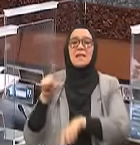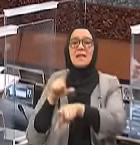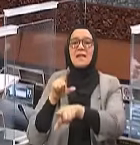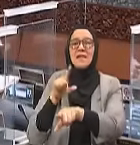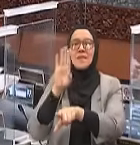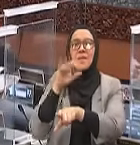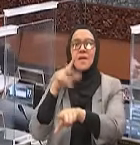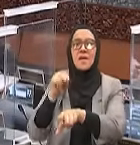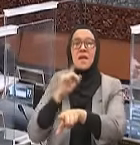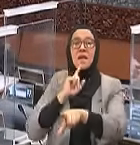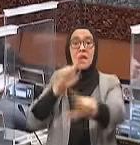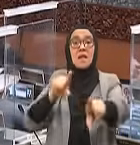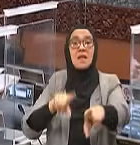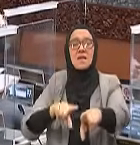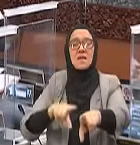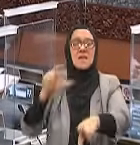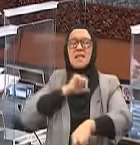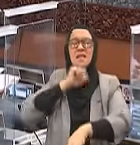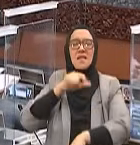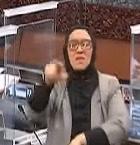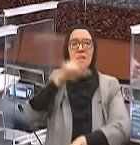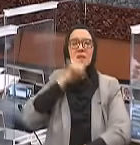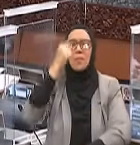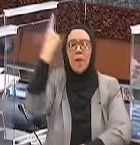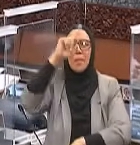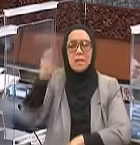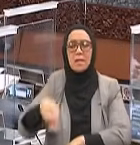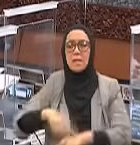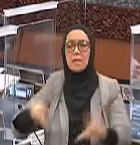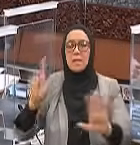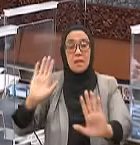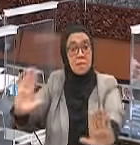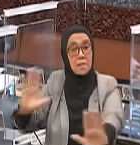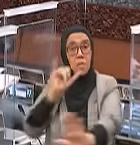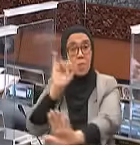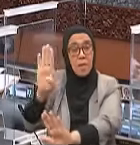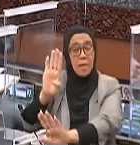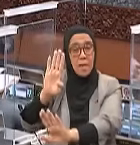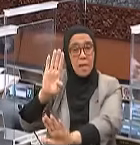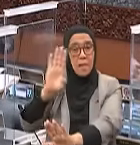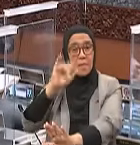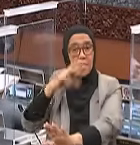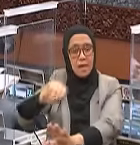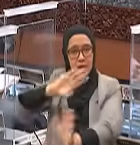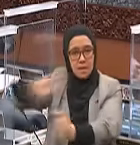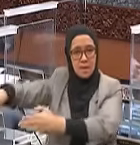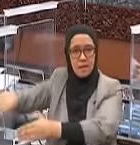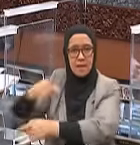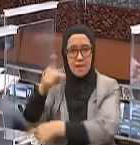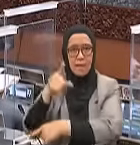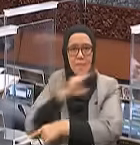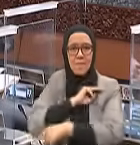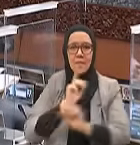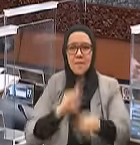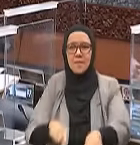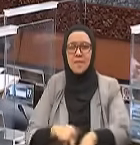Jawa Tengah jawab dasar-dasar kamu tas adalah